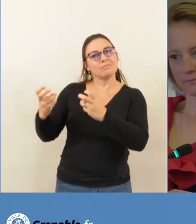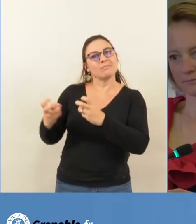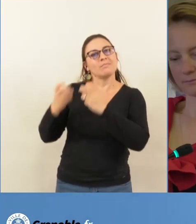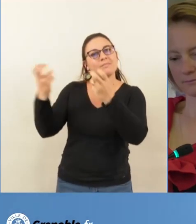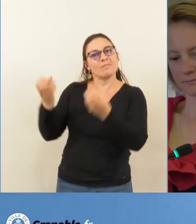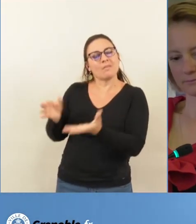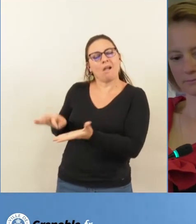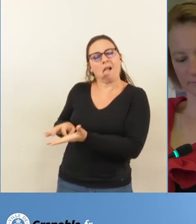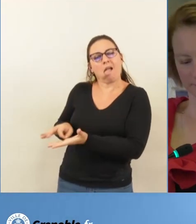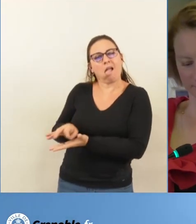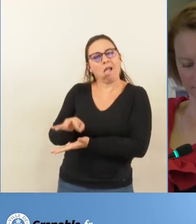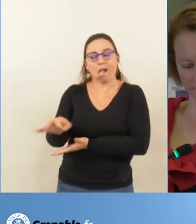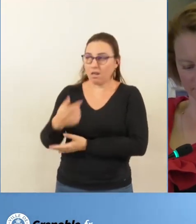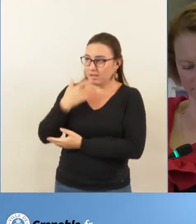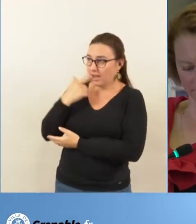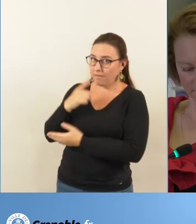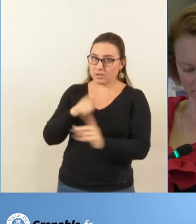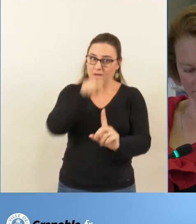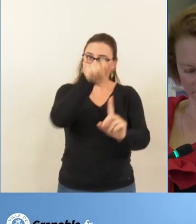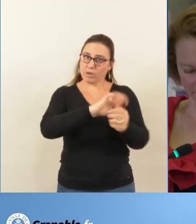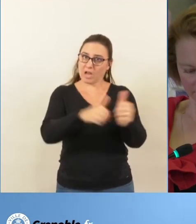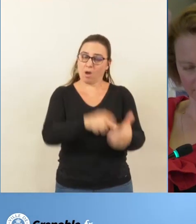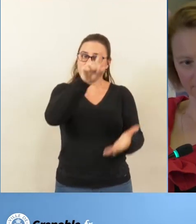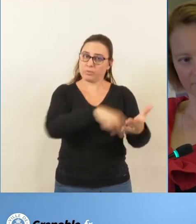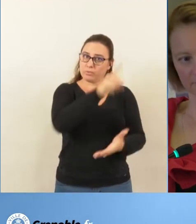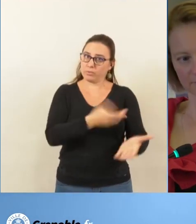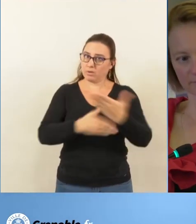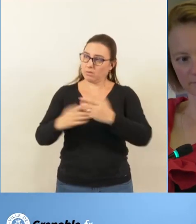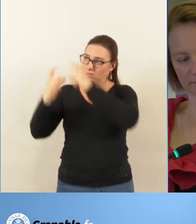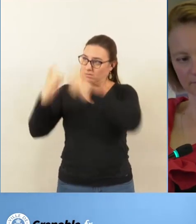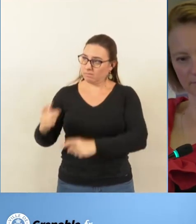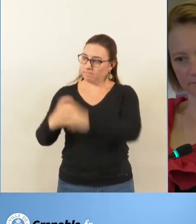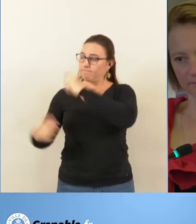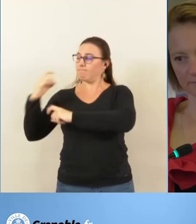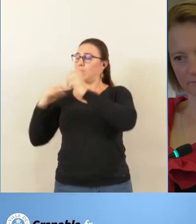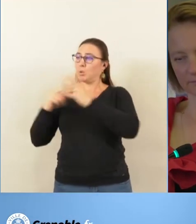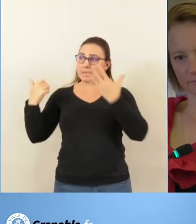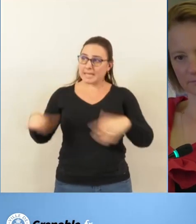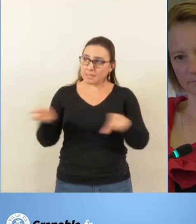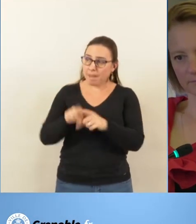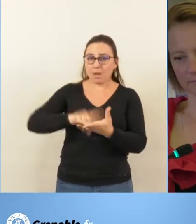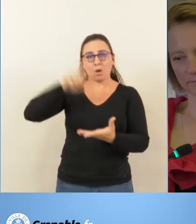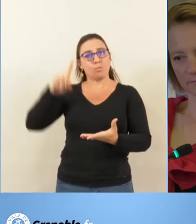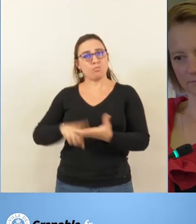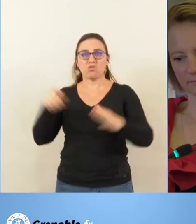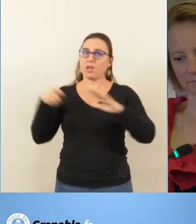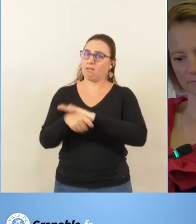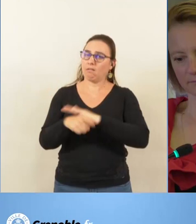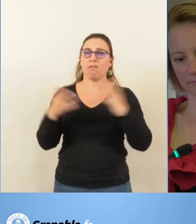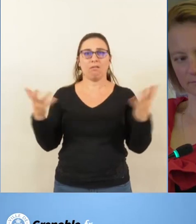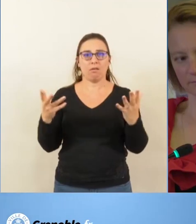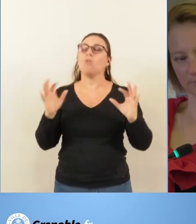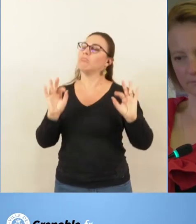donc je voudrais savoir si on supprimant un poste d'adjoint on allait revenir au niveau de 2016 à savoir une enveloppe d'indemnités d'élus de